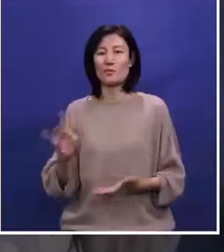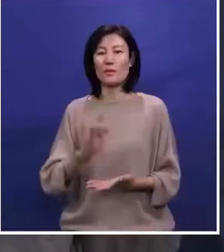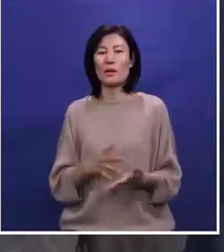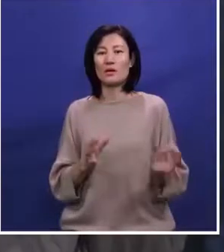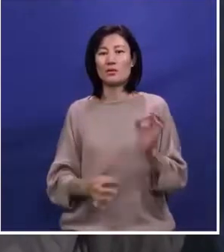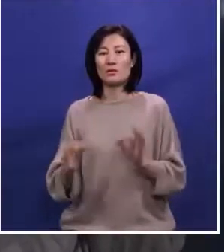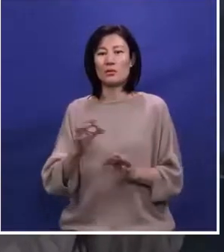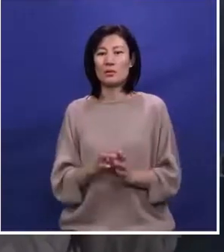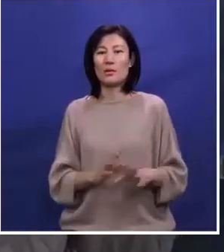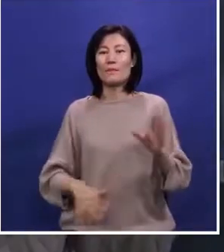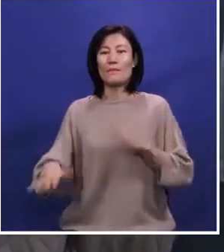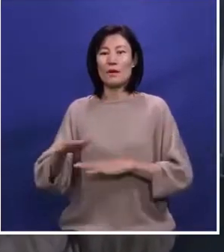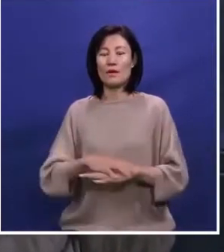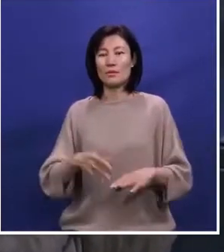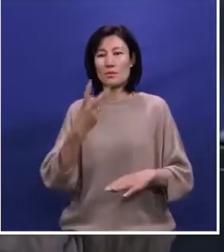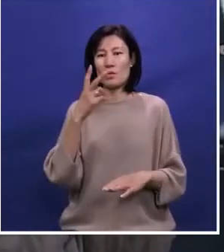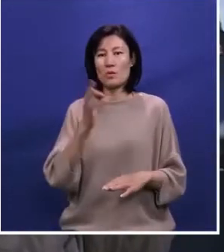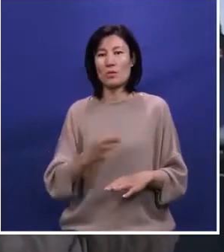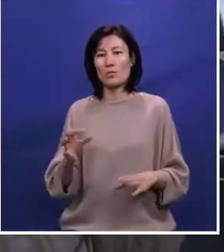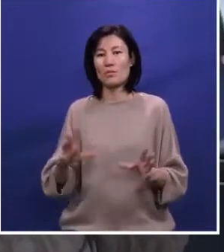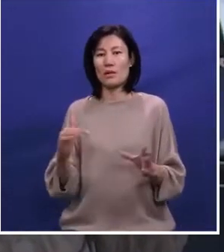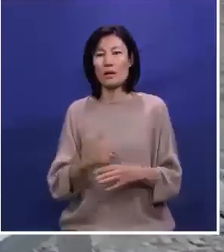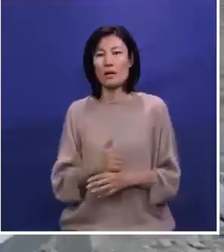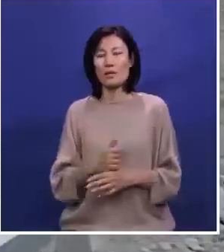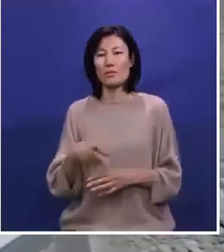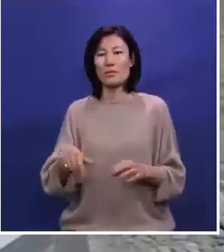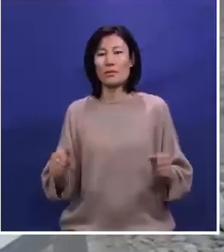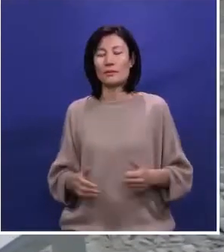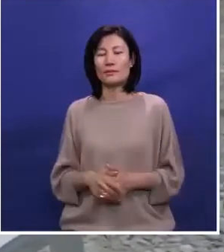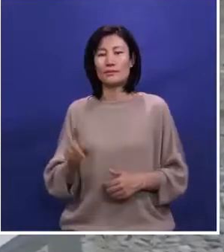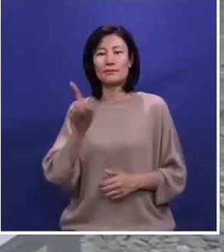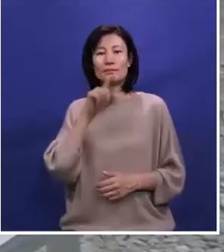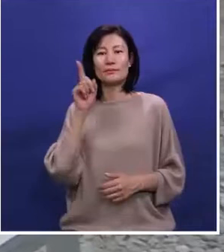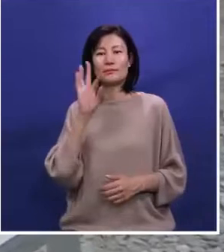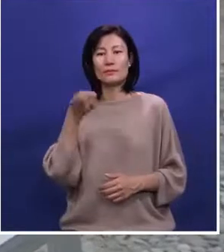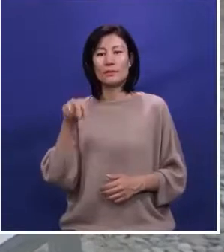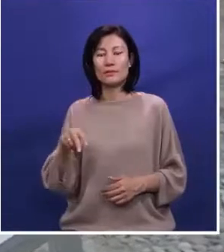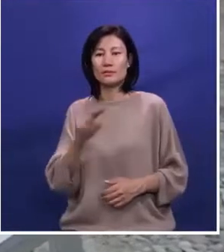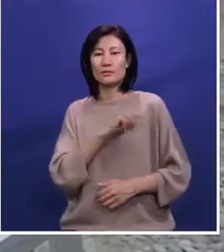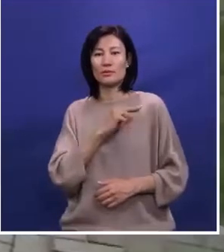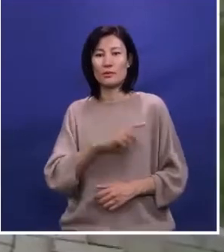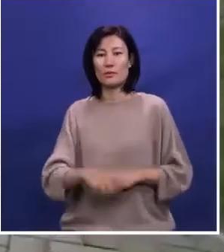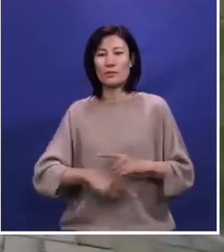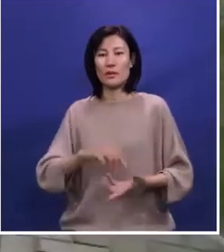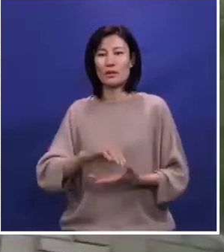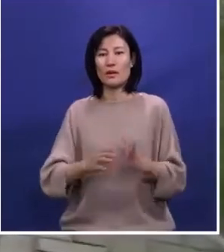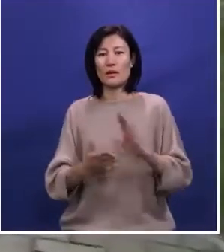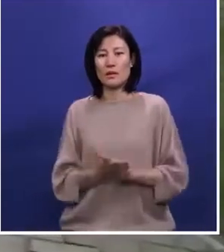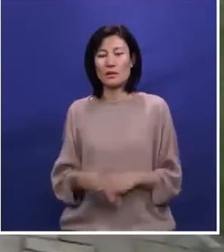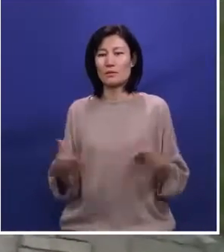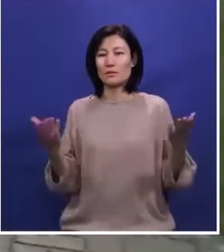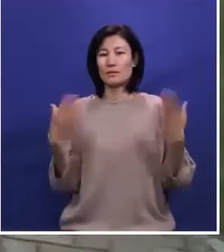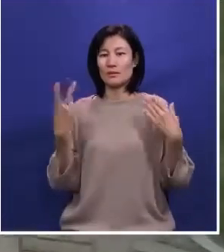құрылыс жұмыстарының барысын бақылаған облыс әкімі Өмірзақ Шөкеев жасалалы алаңдағы жұмыс барысымен танысты.